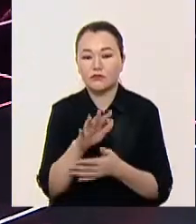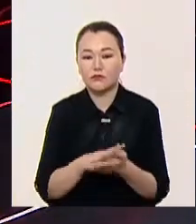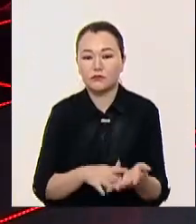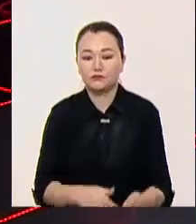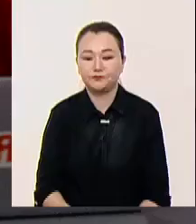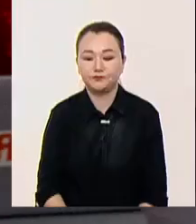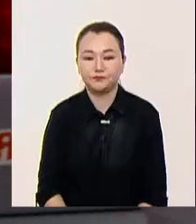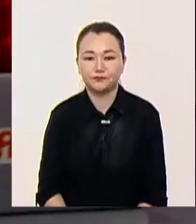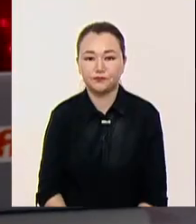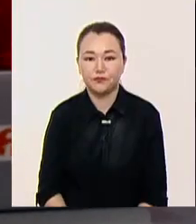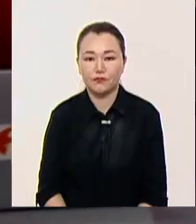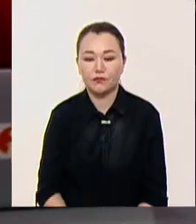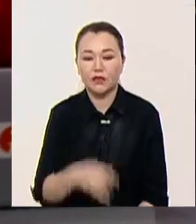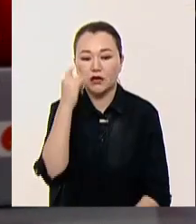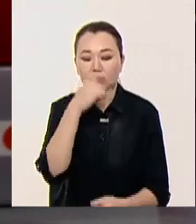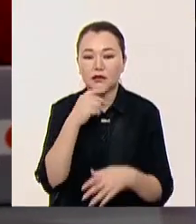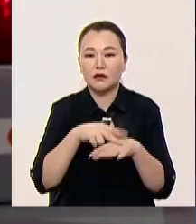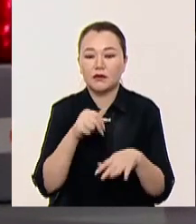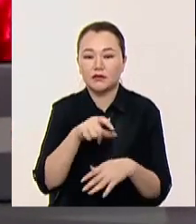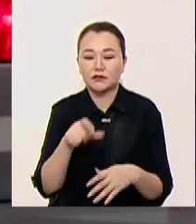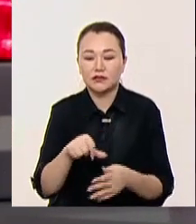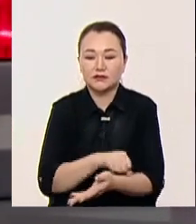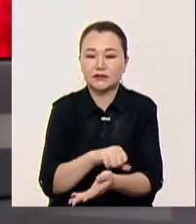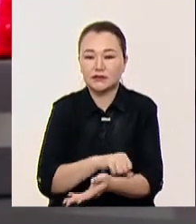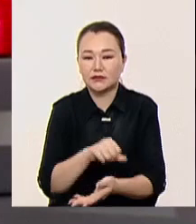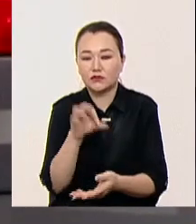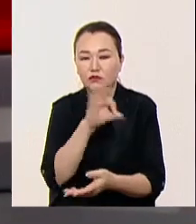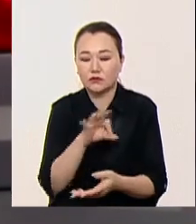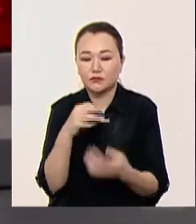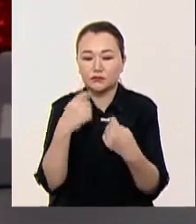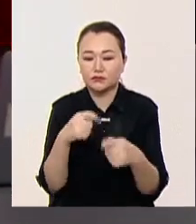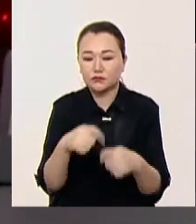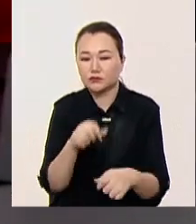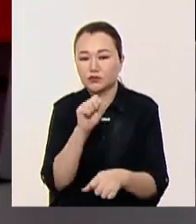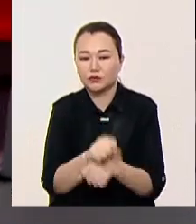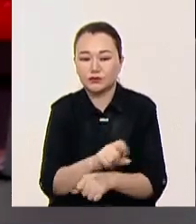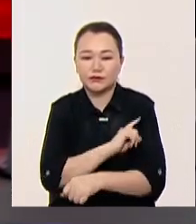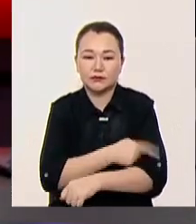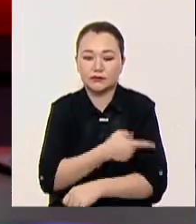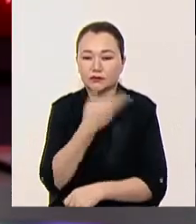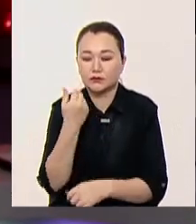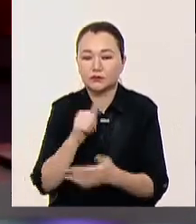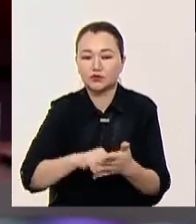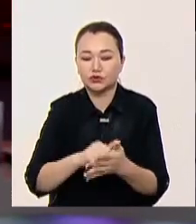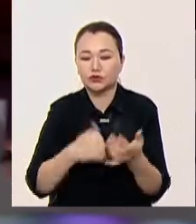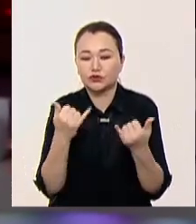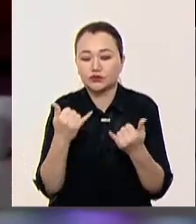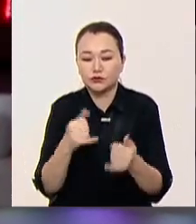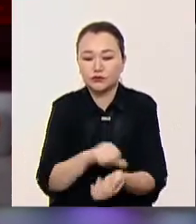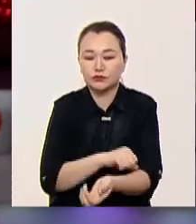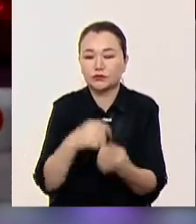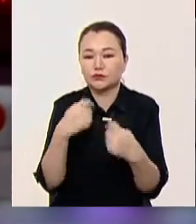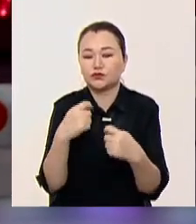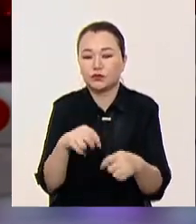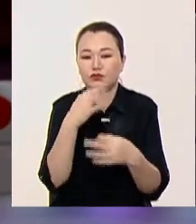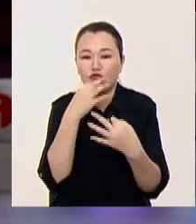Жалғастырамыз. Қазақстан полициясы синтетикалық ескірткіш сатылымын тоқтатуға қауқарсыз. Себебі қазір ескірткіш заттары